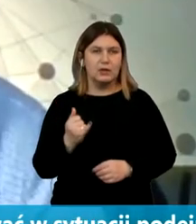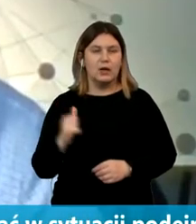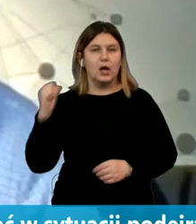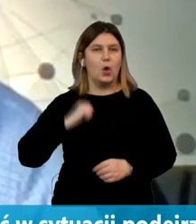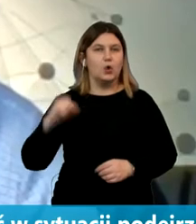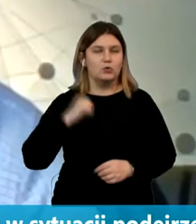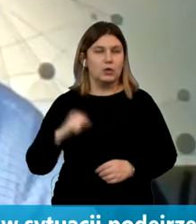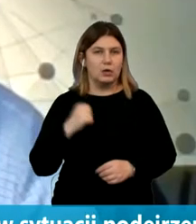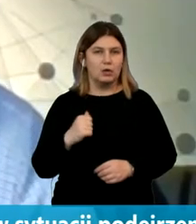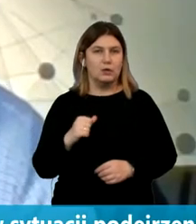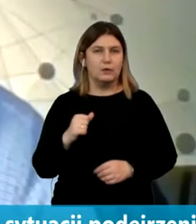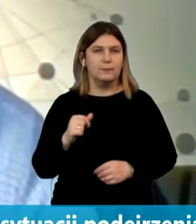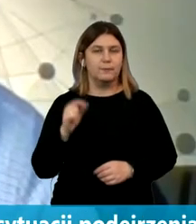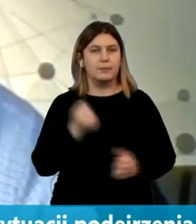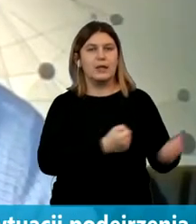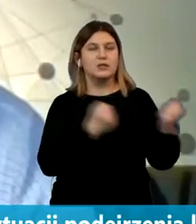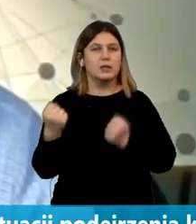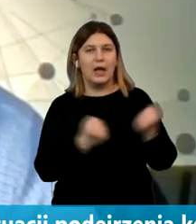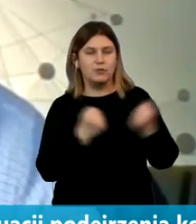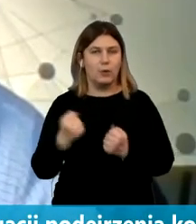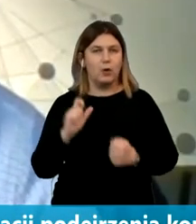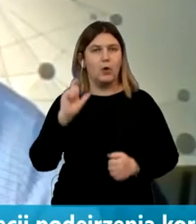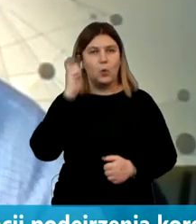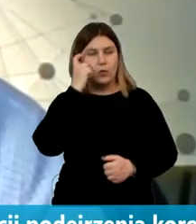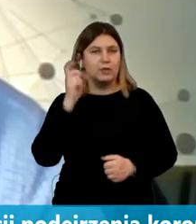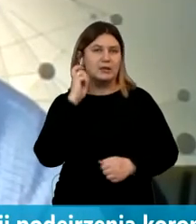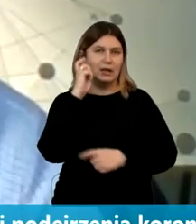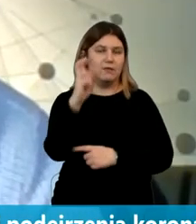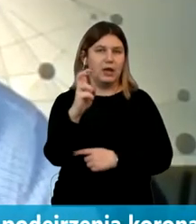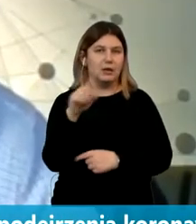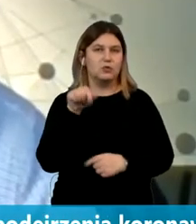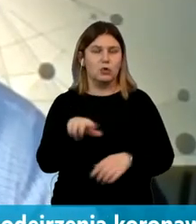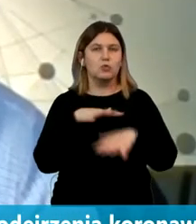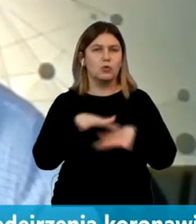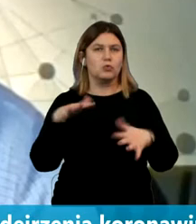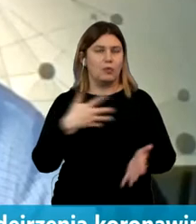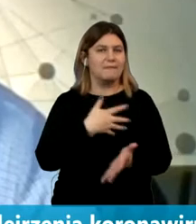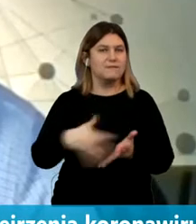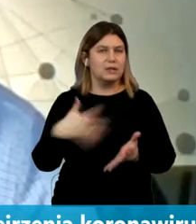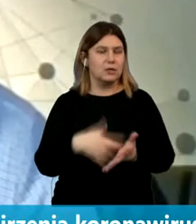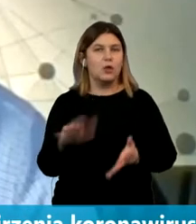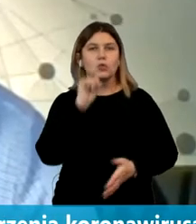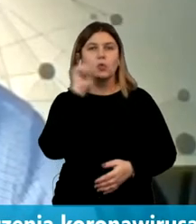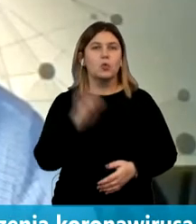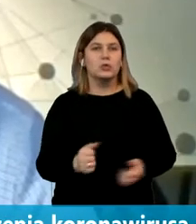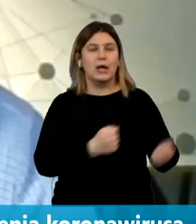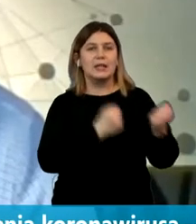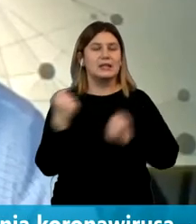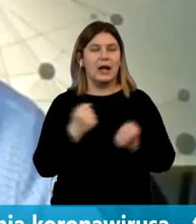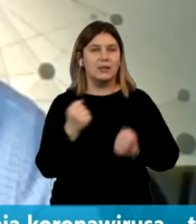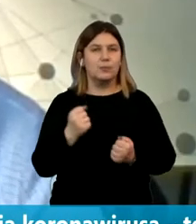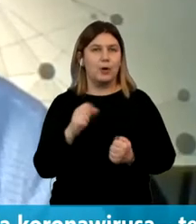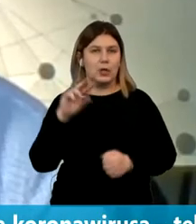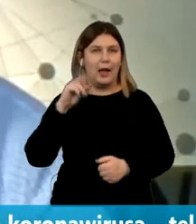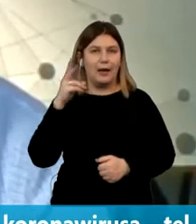oczekiwali w kwestiach transportowych, szczególnie tramwajowych, bo to są ogromne wydatki. Tutaj Unia na transport ekologiczny, a taki jest